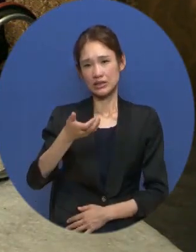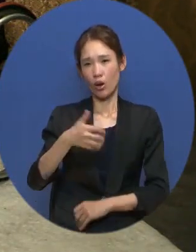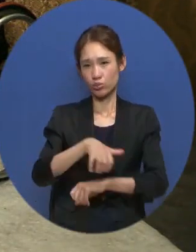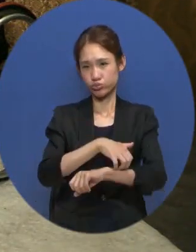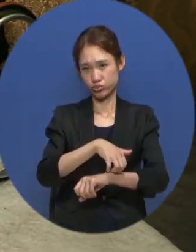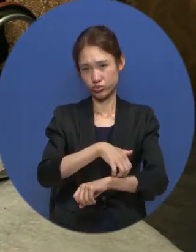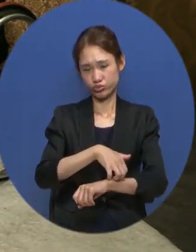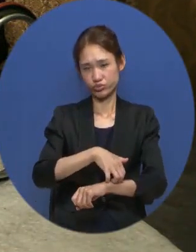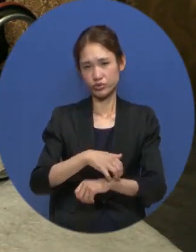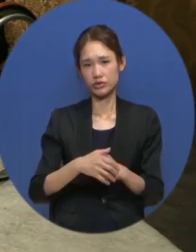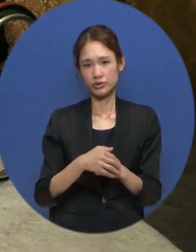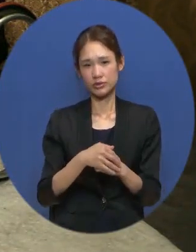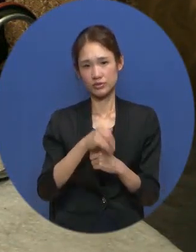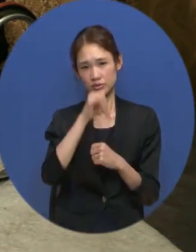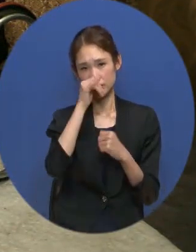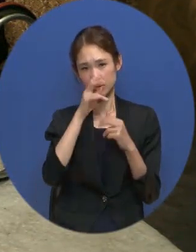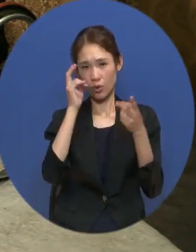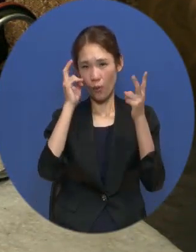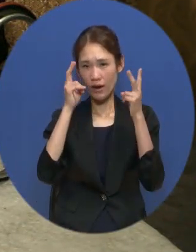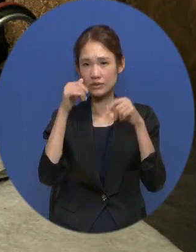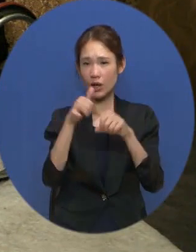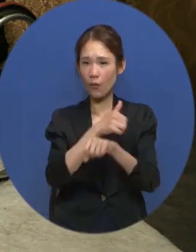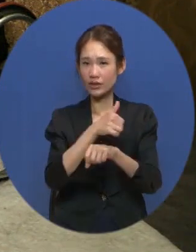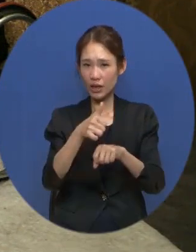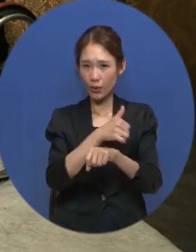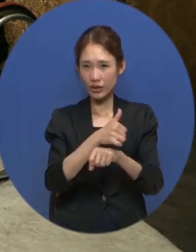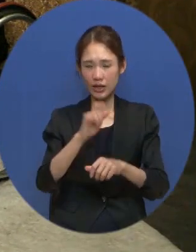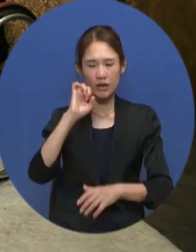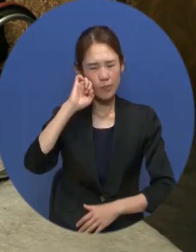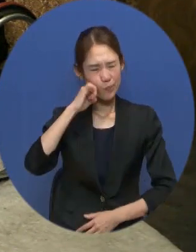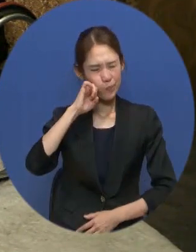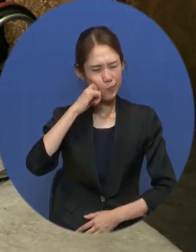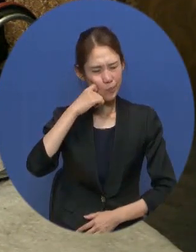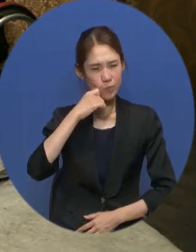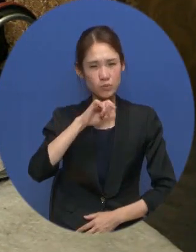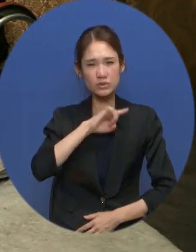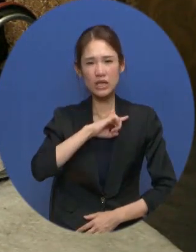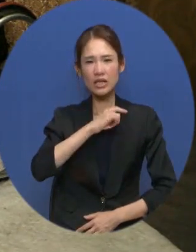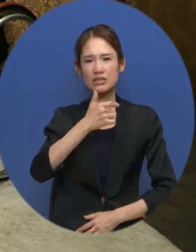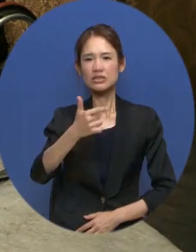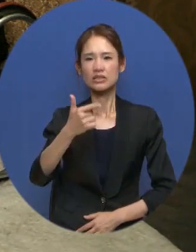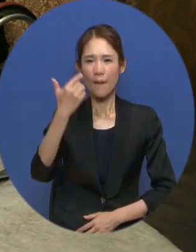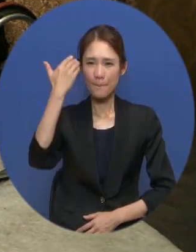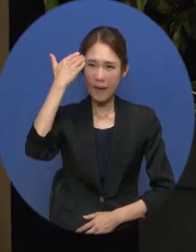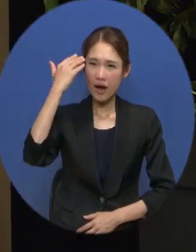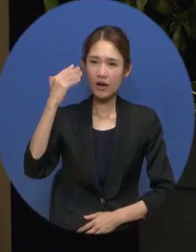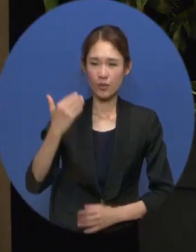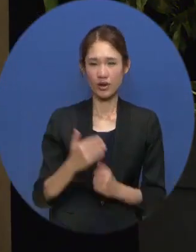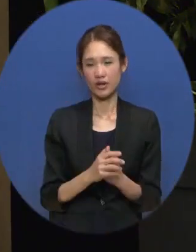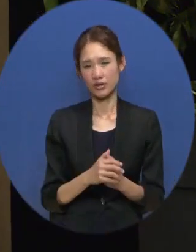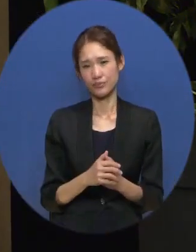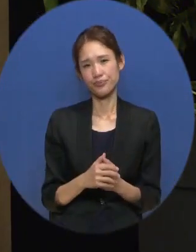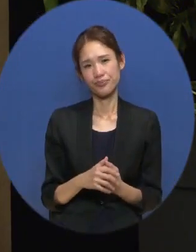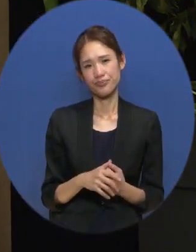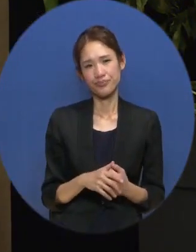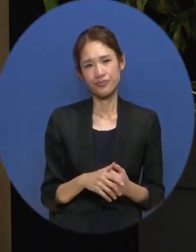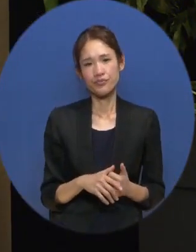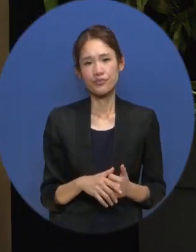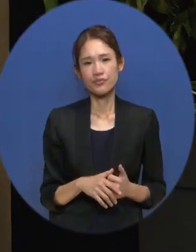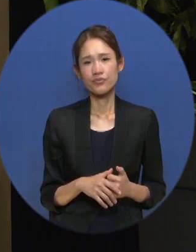좀 불편함이 있으니까 출퇴근 어려움이 가장 큰 걸림돌이 되는 부분이거든요.